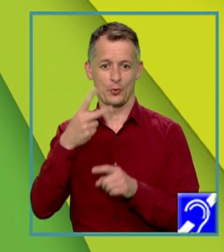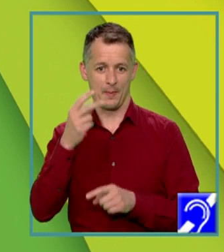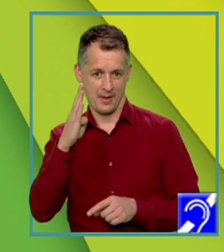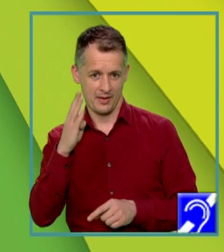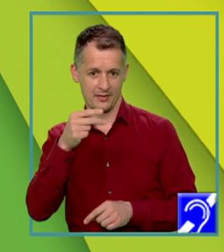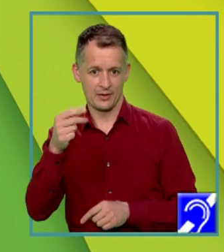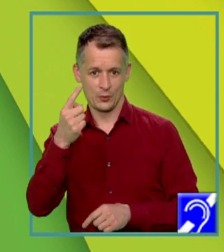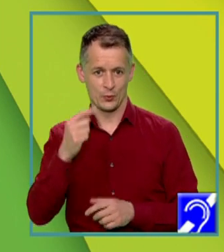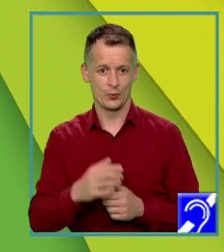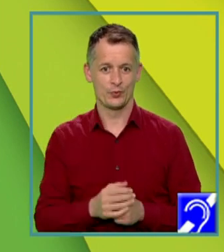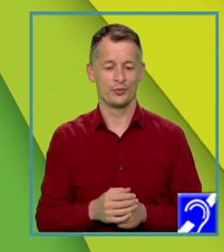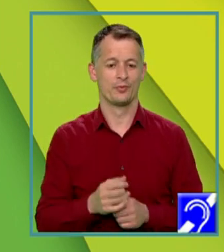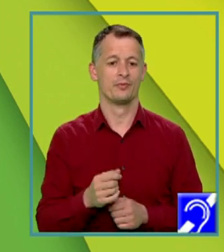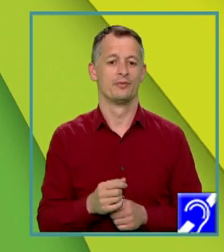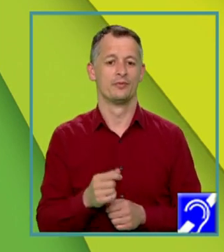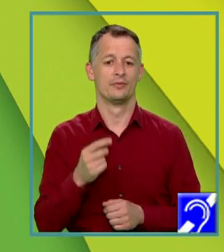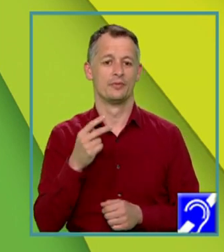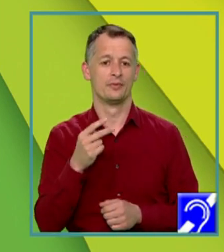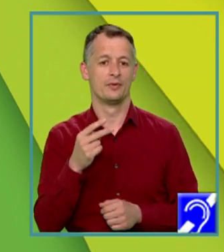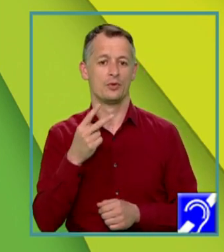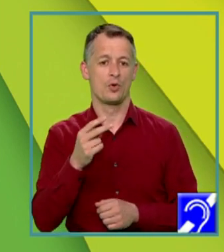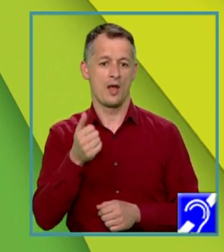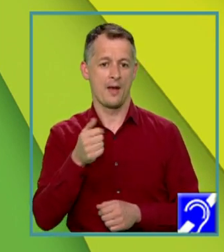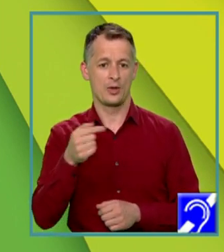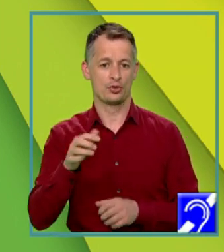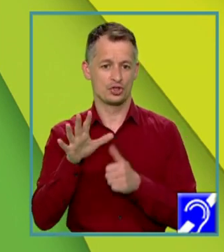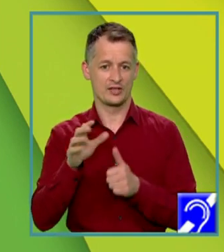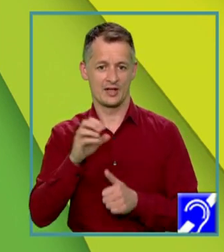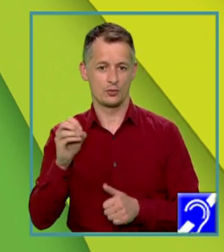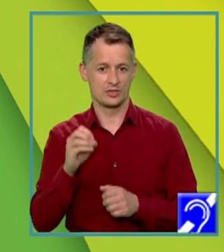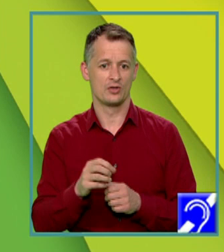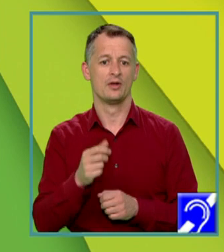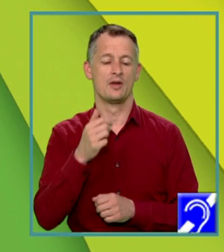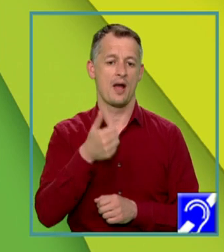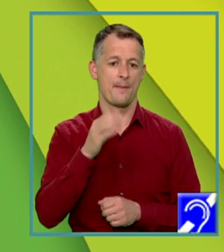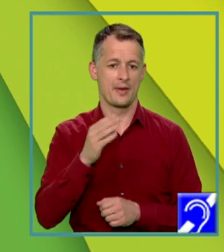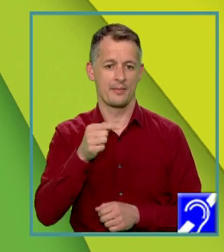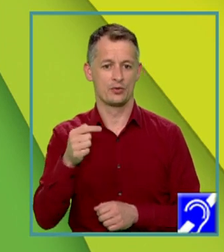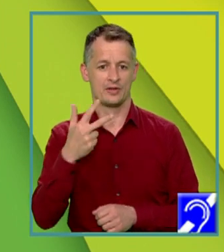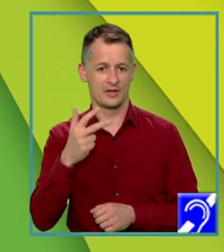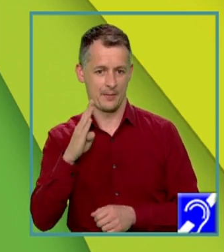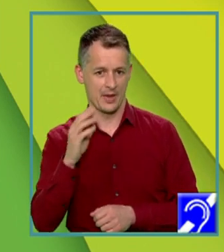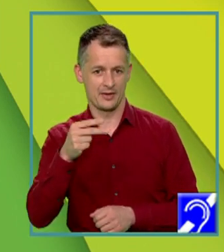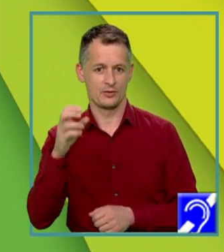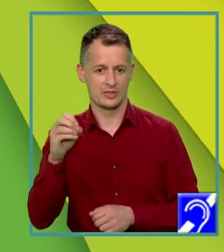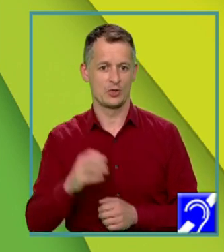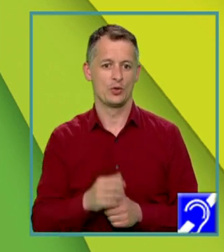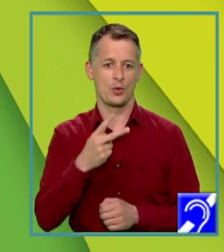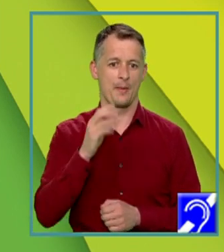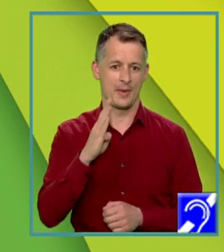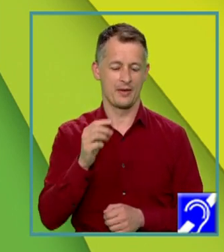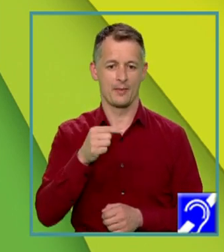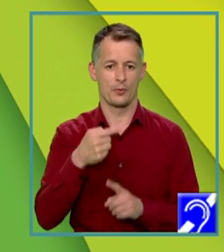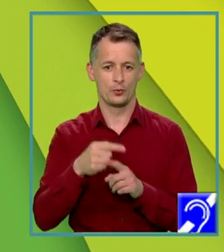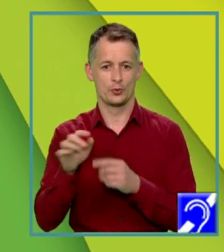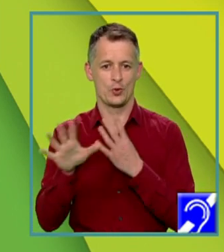unu doi A minus șase egal cu zero ab minus 3 b egal cu 0 și 2 b plus 9 egal